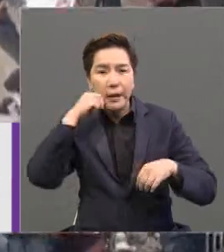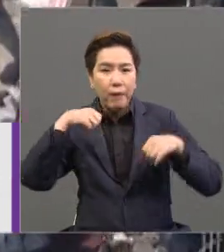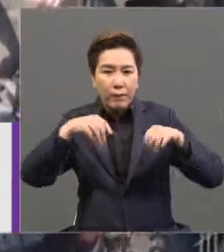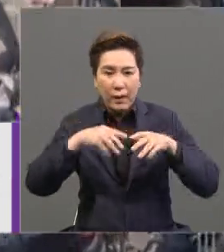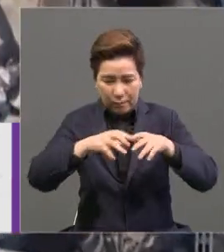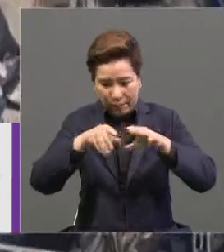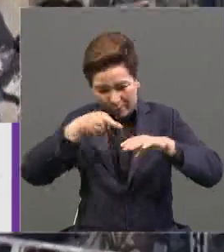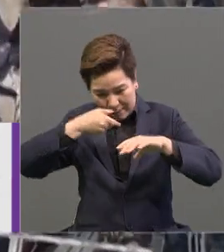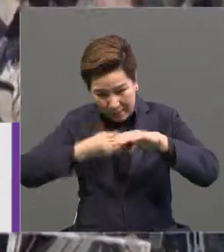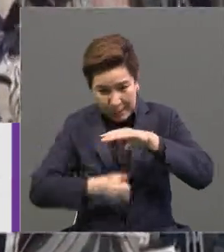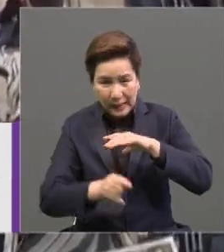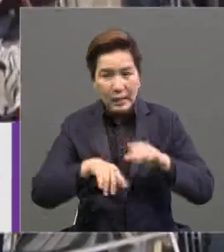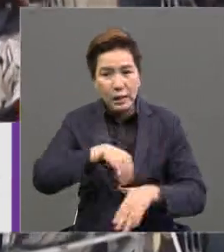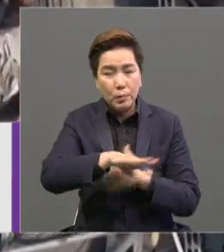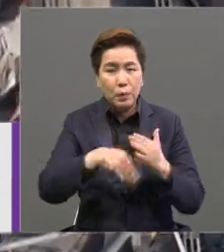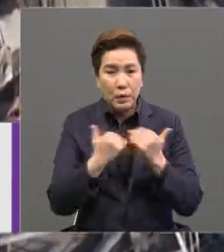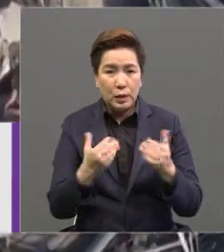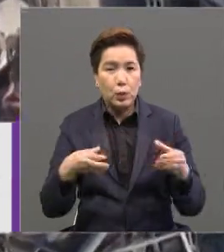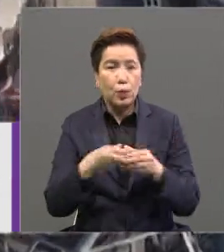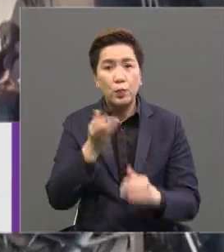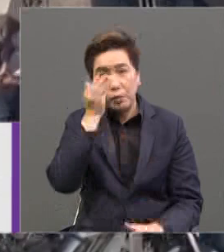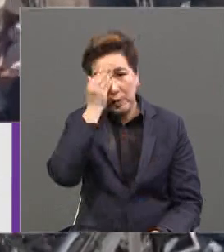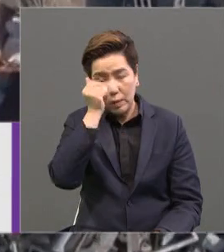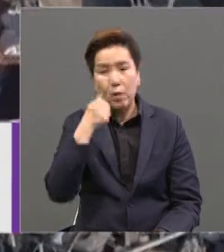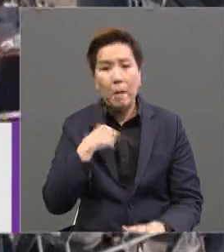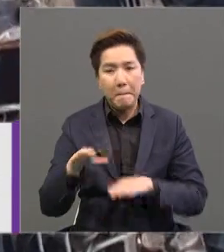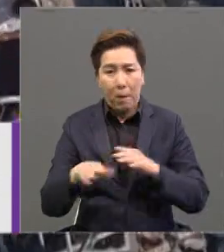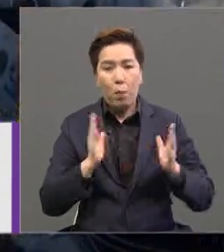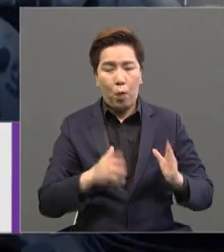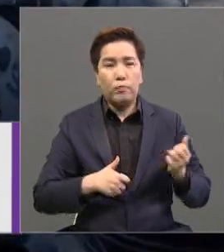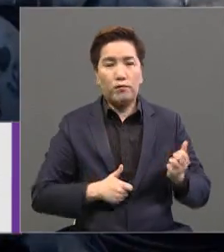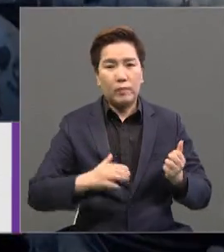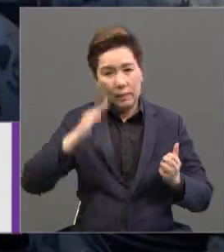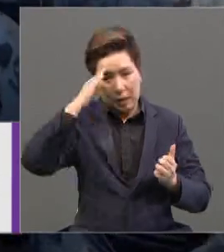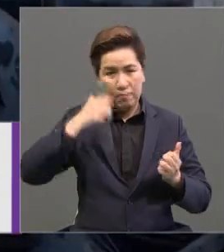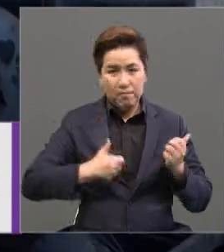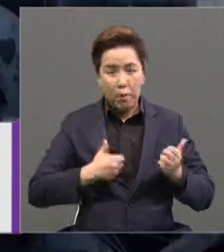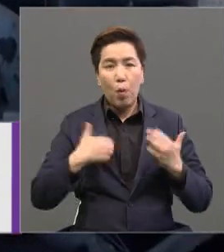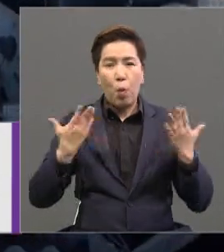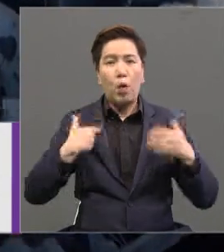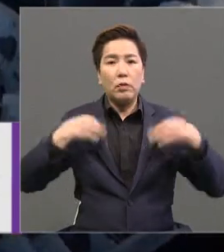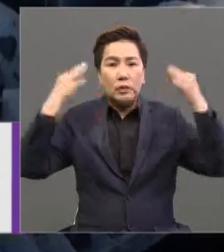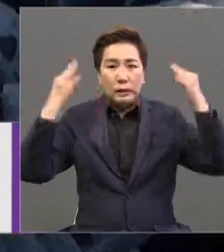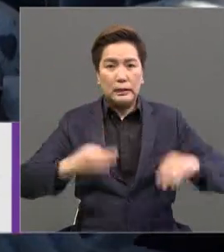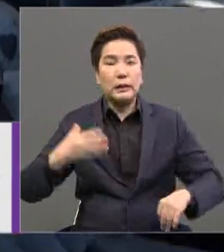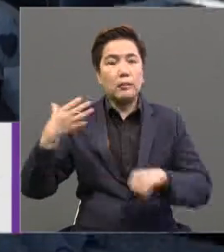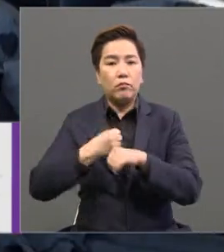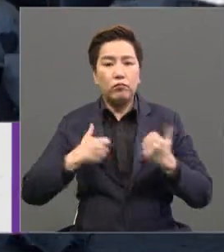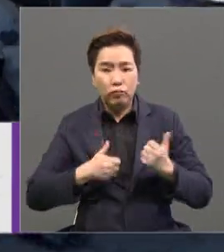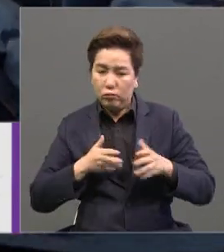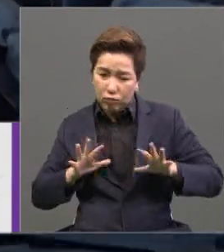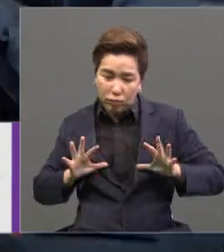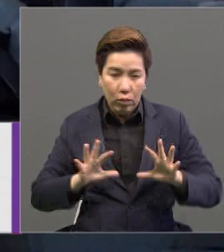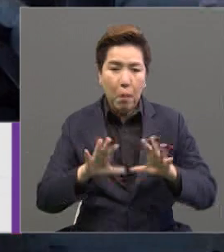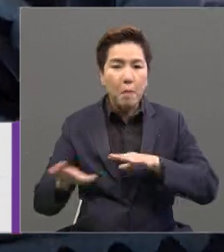อุโมงคใต้ดินพร้อมกนี้กองทัพอิสราเอลได้เตรียมพร้อมโจมตีภาคพื้นดินขณะนี้รอการตัดสินใจของแกนนำการเมืองขณะ